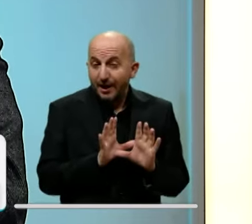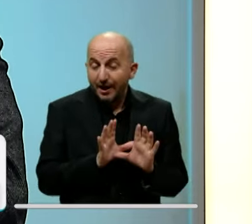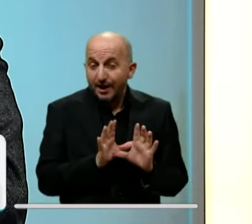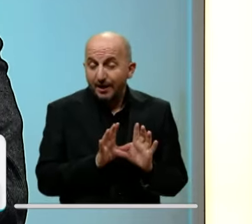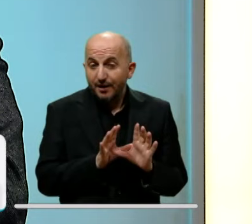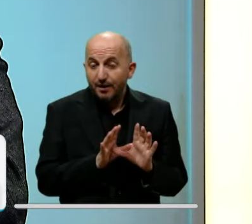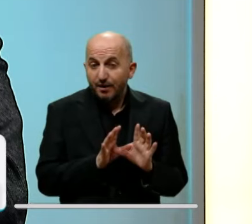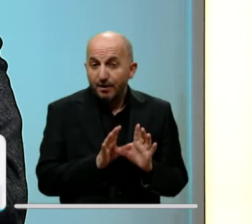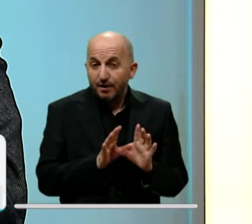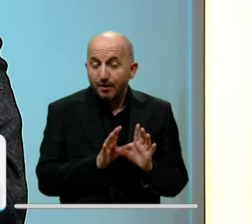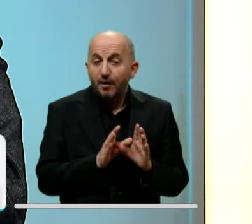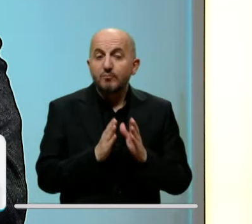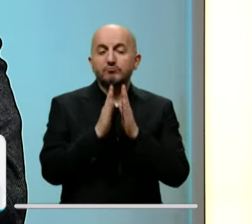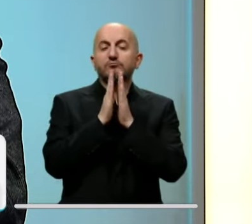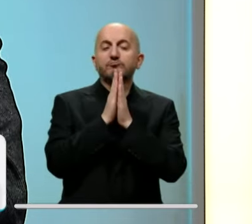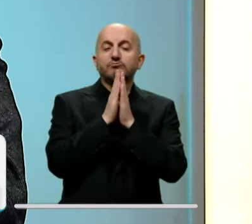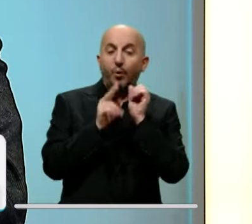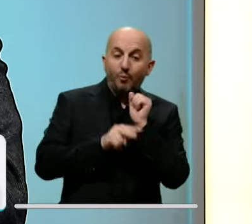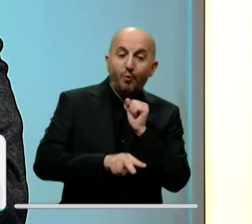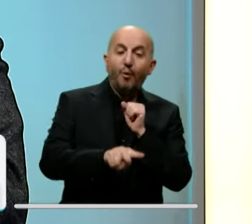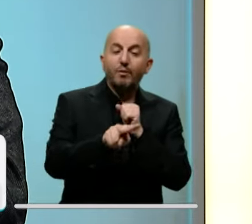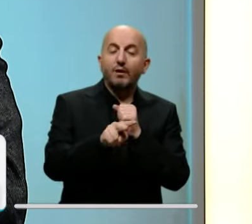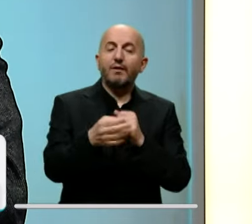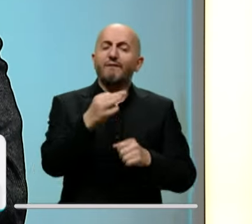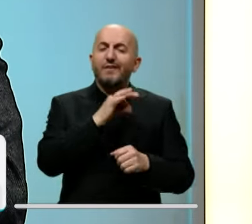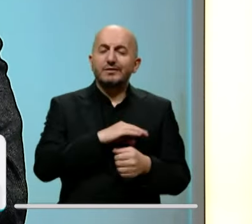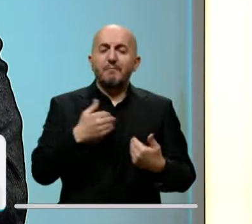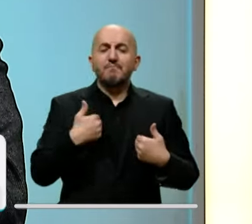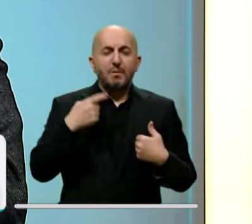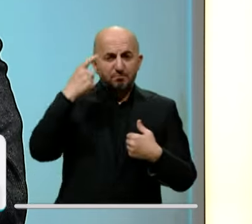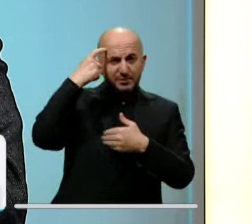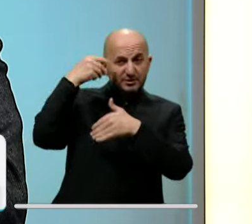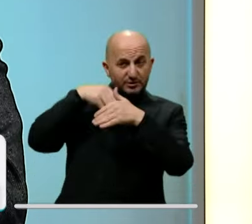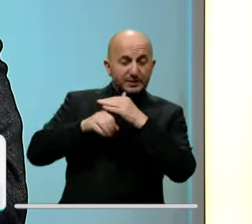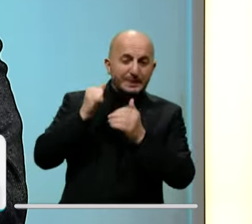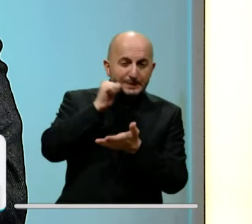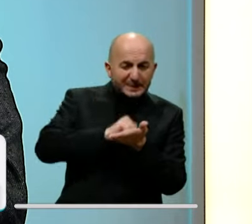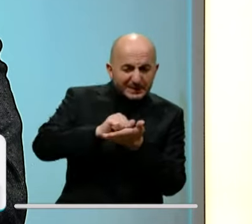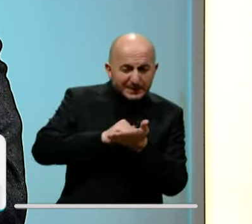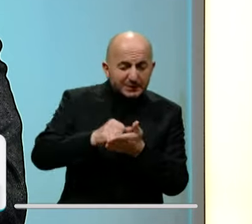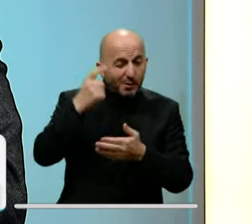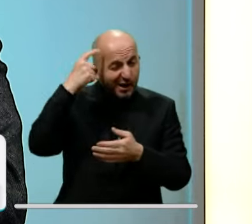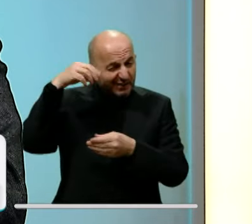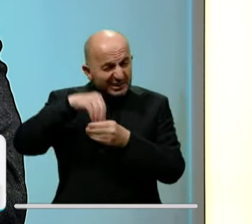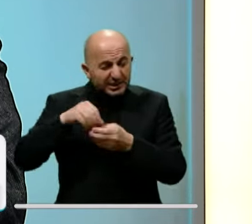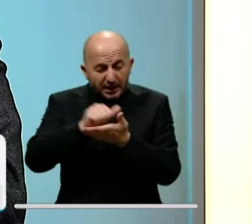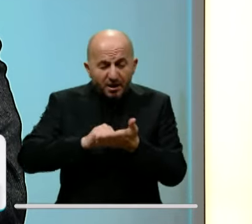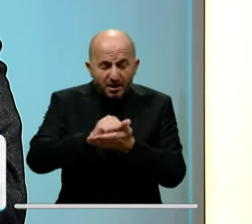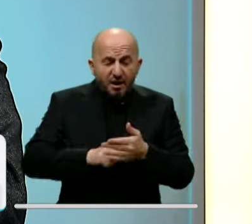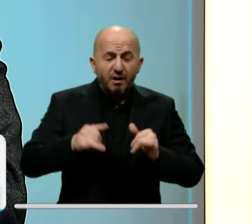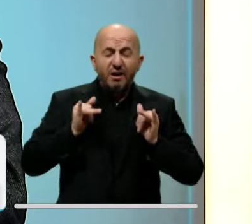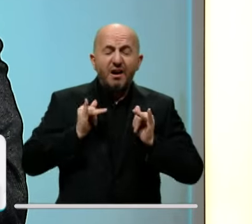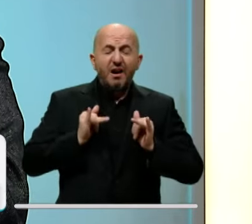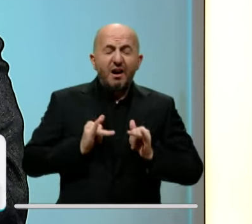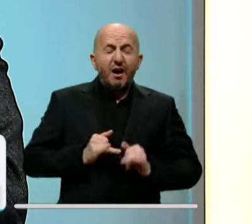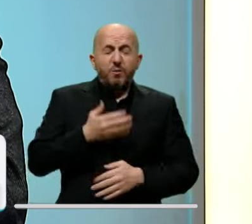Eee bu yöntemlerden faydalanarak Efendim ben bilinçaltımı temizliyorum ben kafamı temizliyorum kafamı